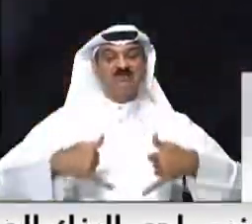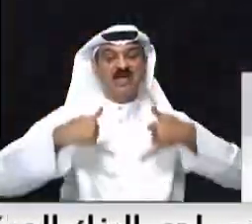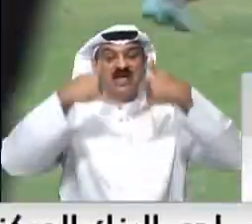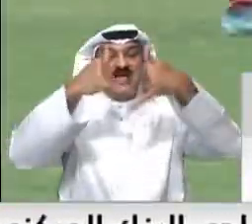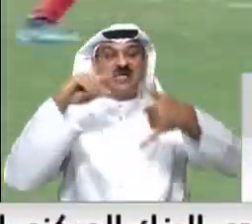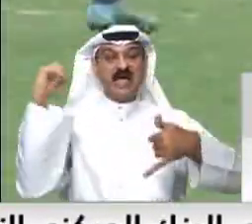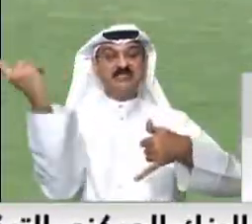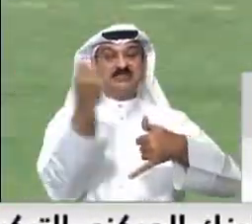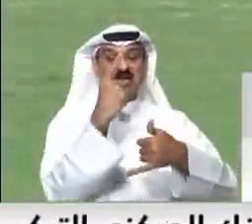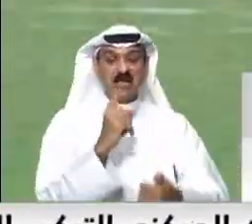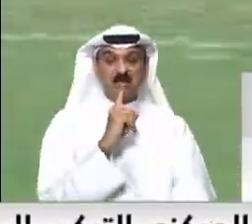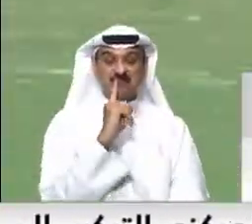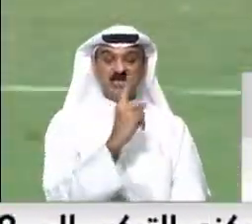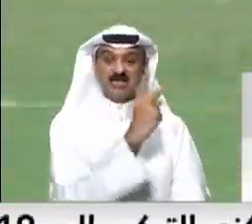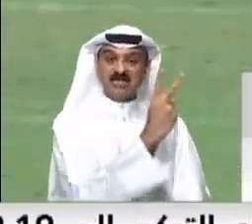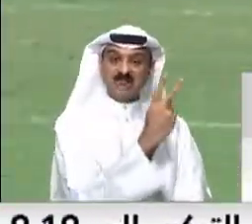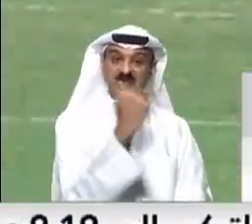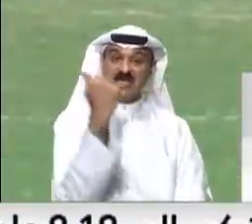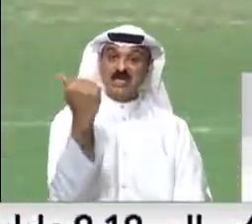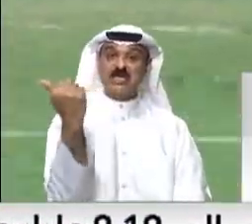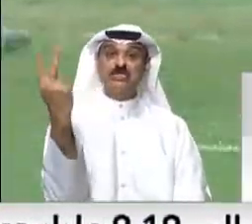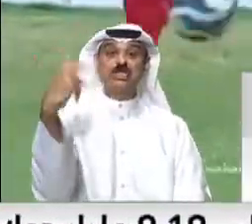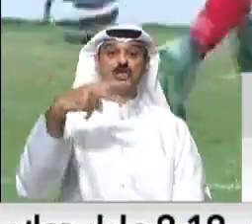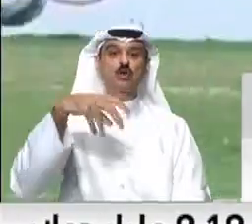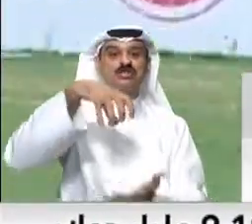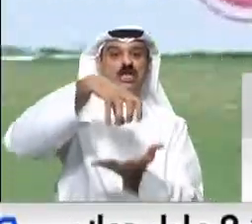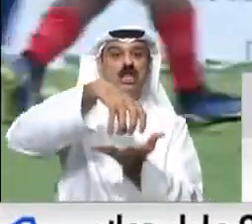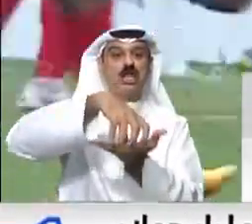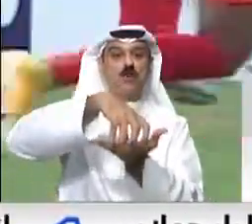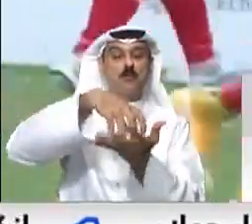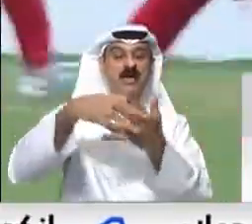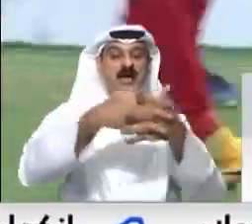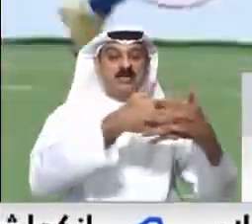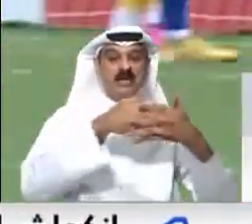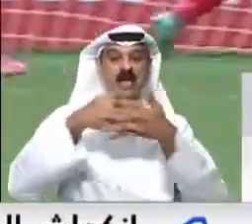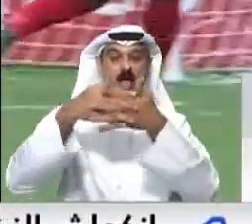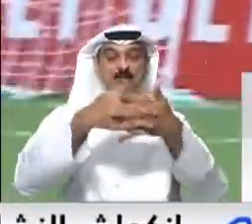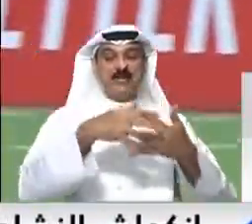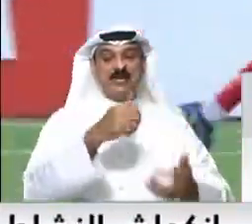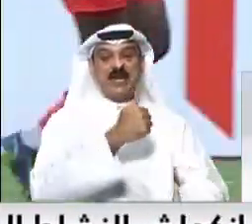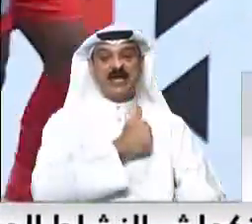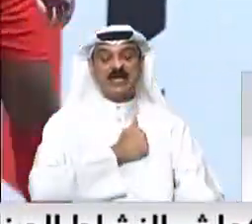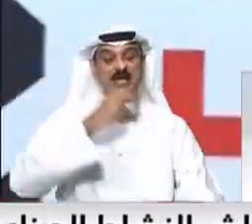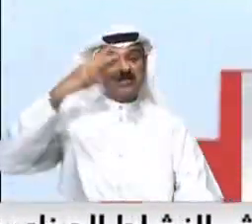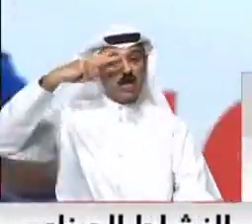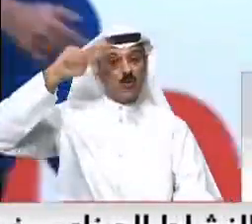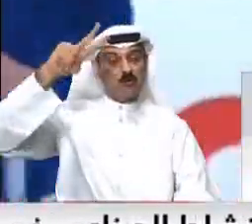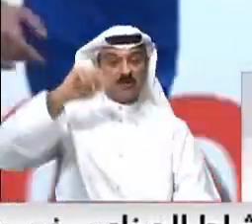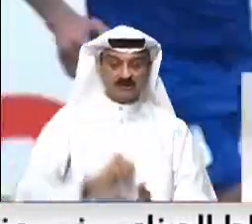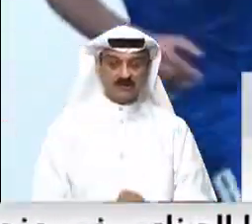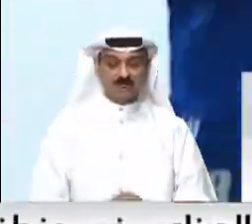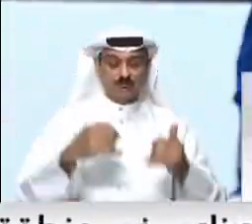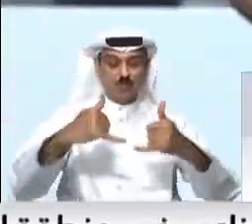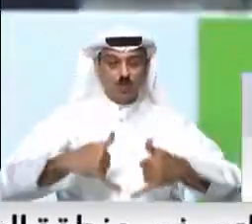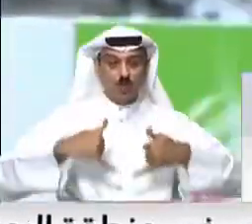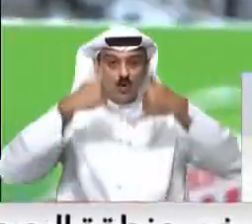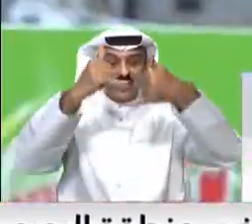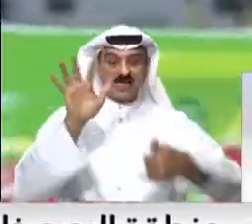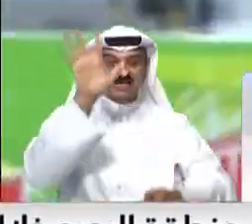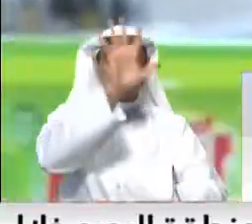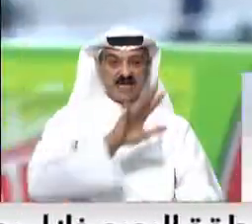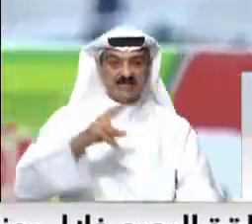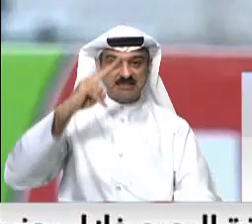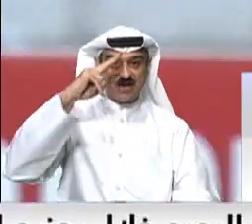2016 بالولايات المتحده وكندا والمكسيك وكاس اسيا في